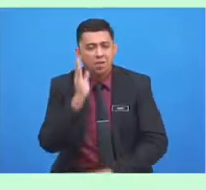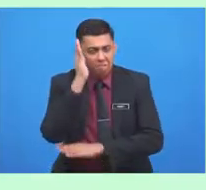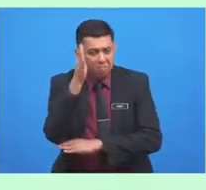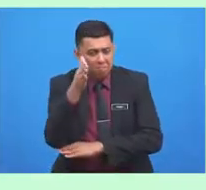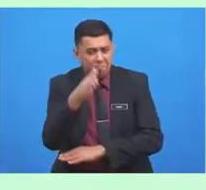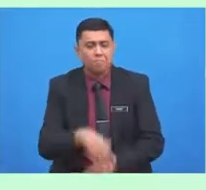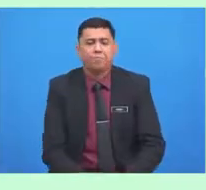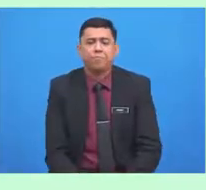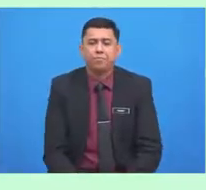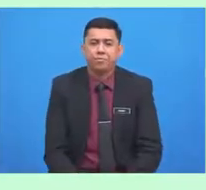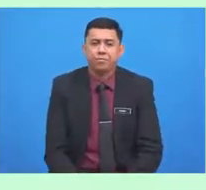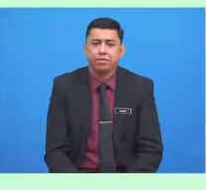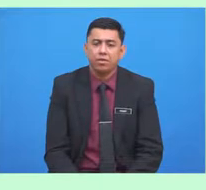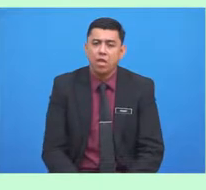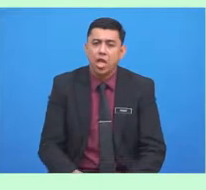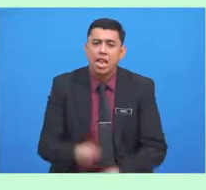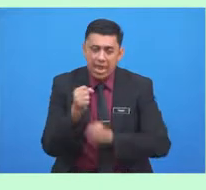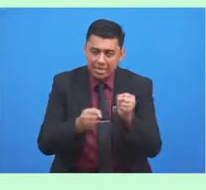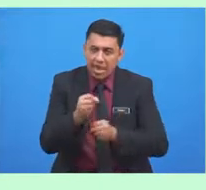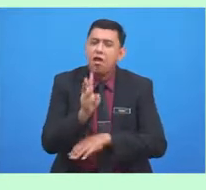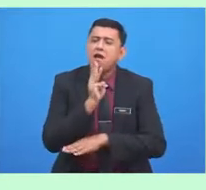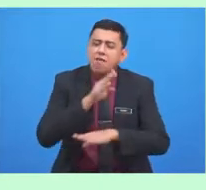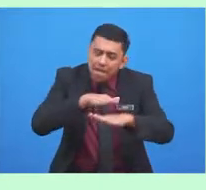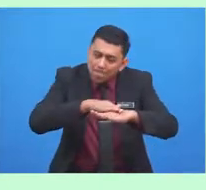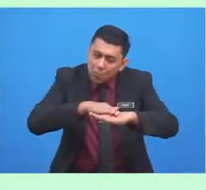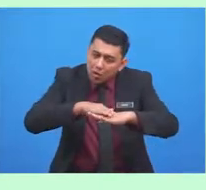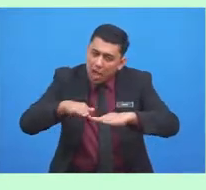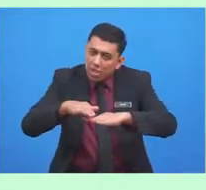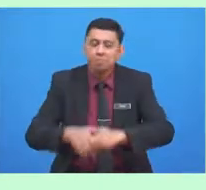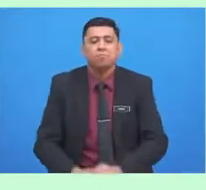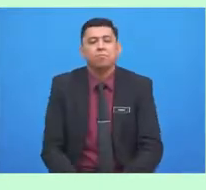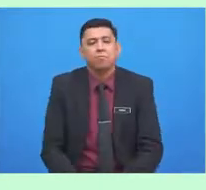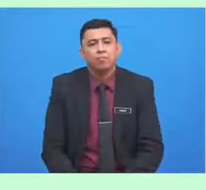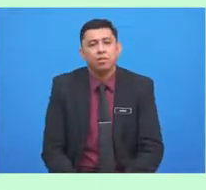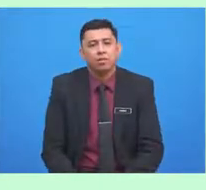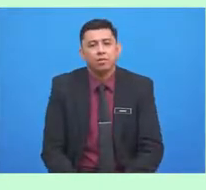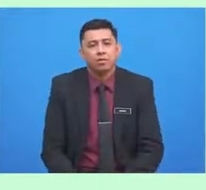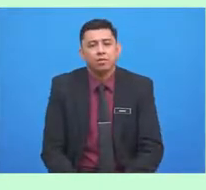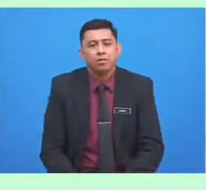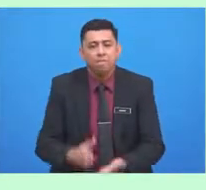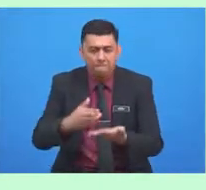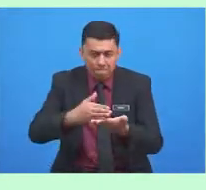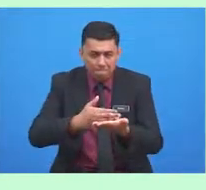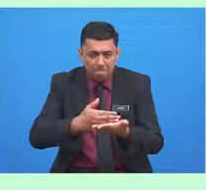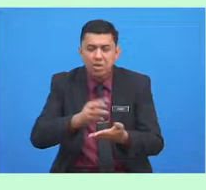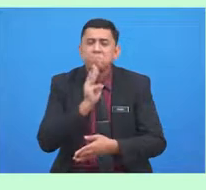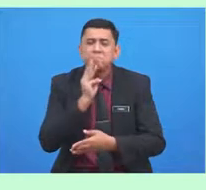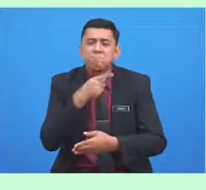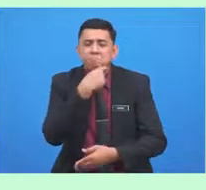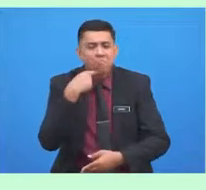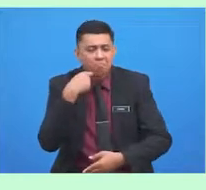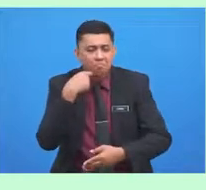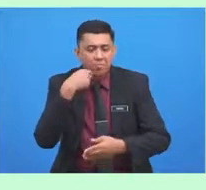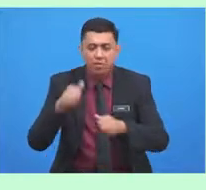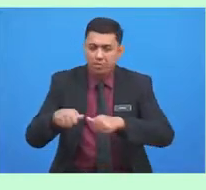iaitu proses larian air permukaan. Larian air permukaan ialah baki air hujan yang mengalir di